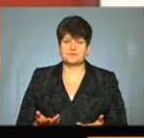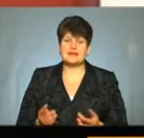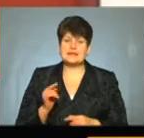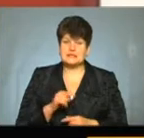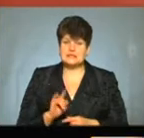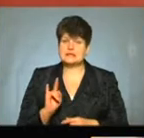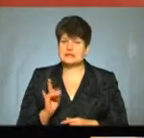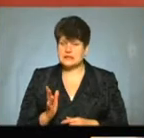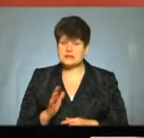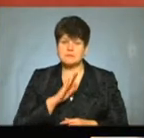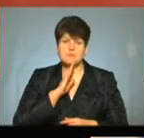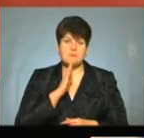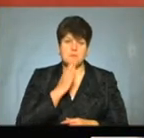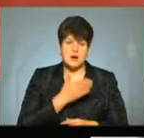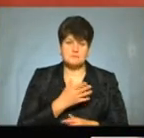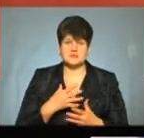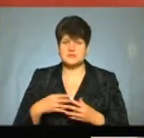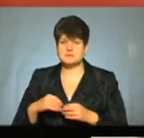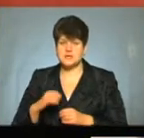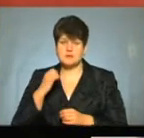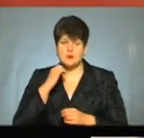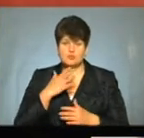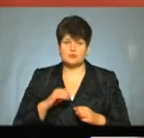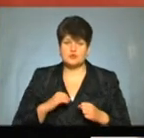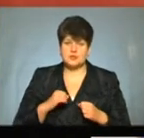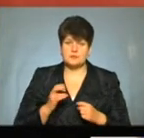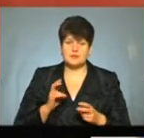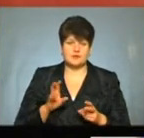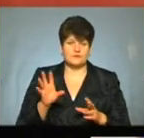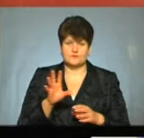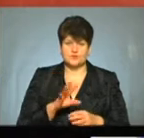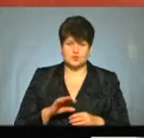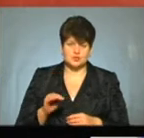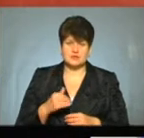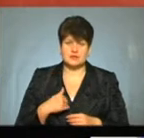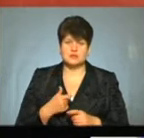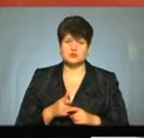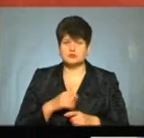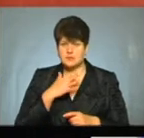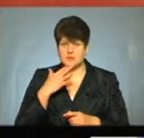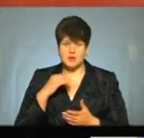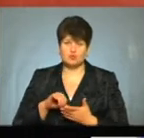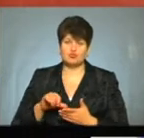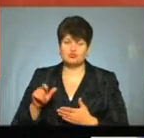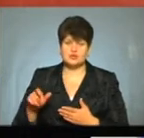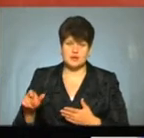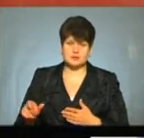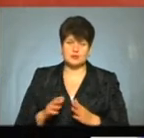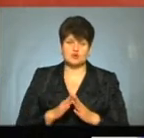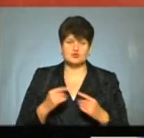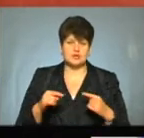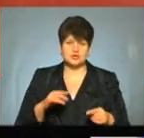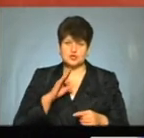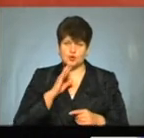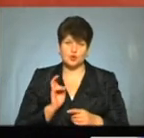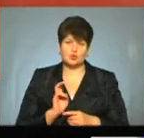дитинці, тій мамі, тій сім'ї, бабусі, що ми постараємося прийти усюди. Нас досить дуже багато учасниць. І прошу інших жінок долучатися